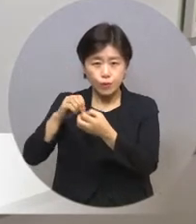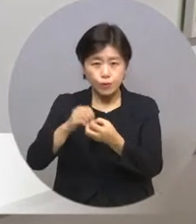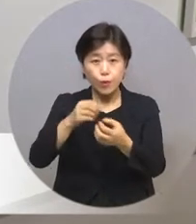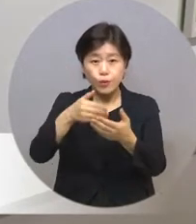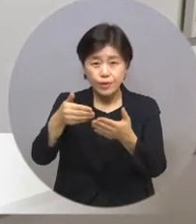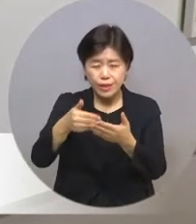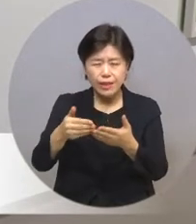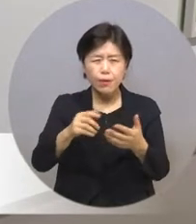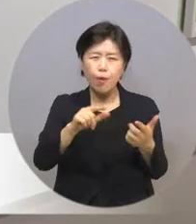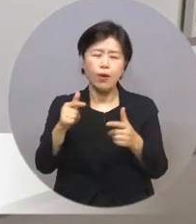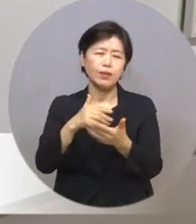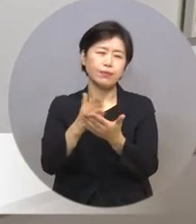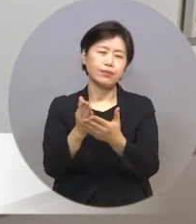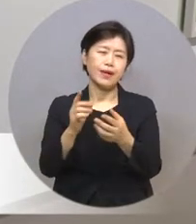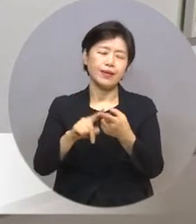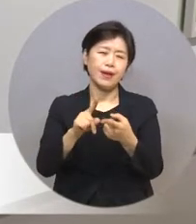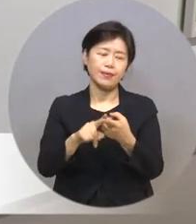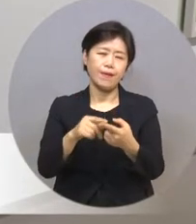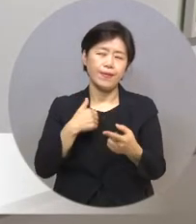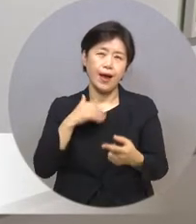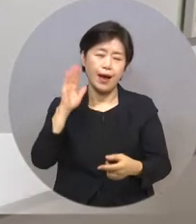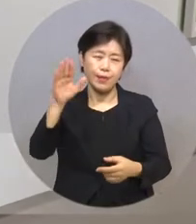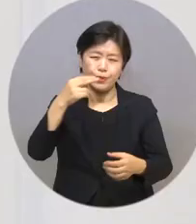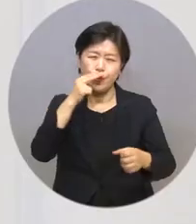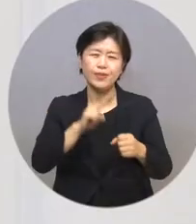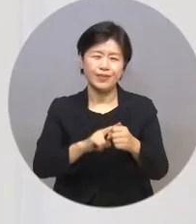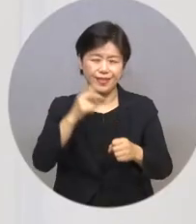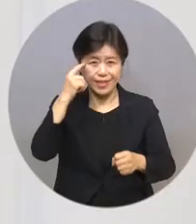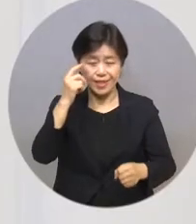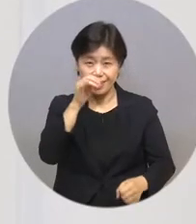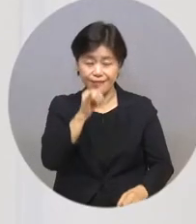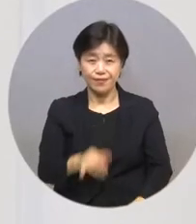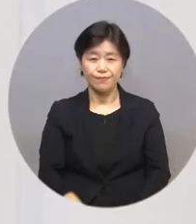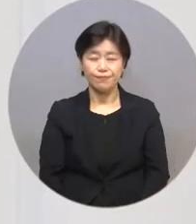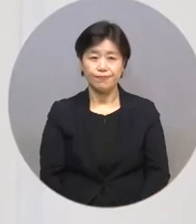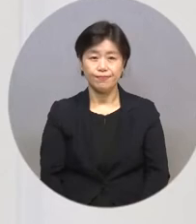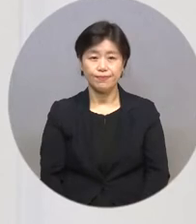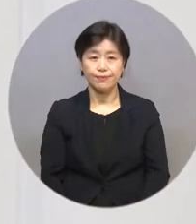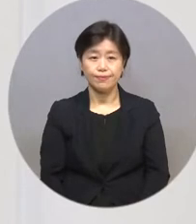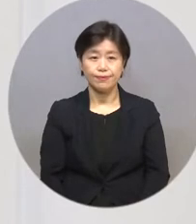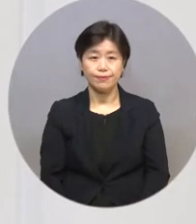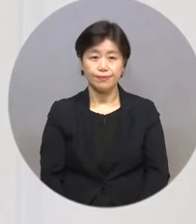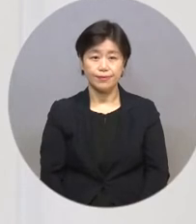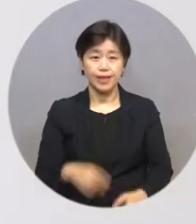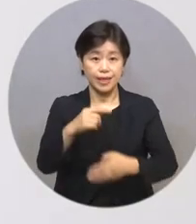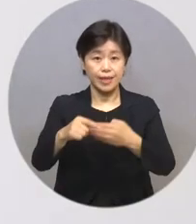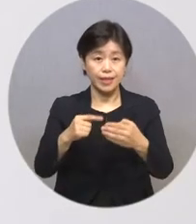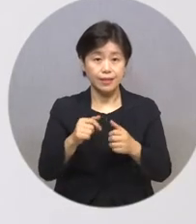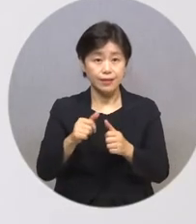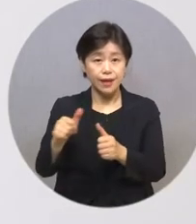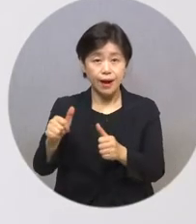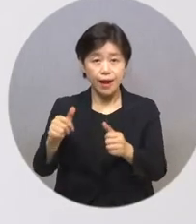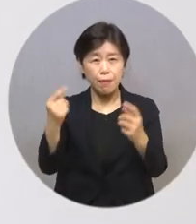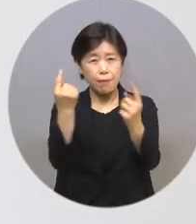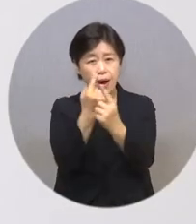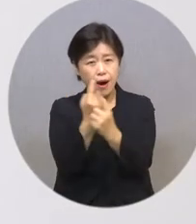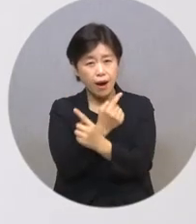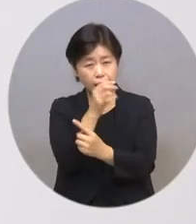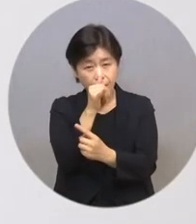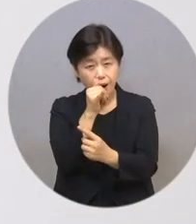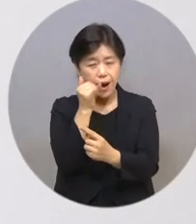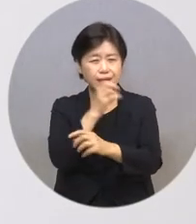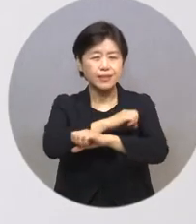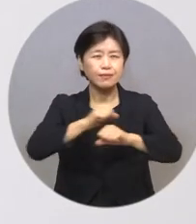다양한 면에서 좀 해보고 싶은 생각이 있습니다 특히 계절따라 변화는 들판의 풍경과